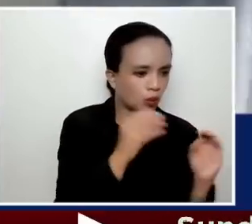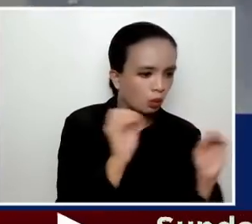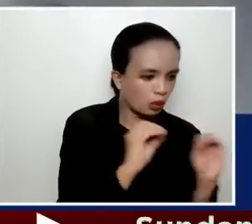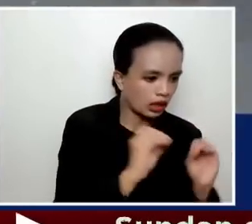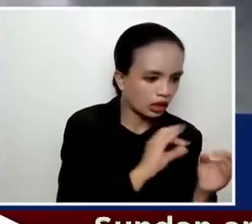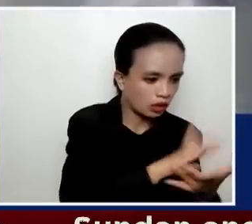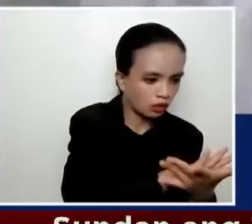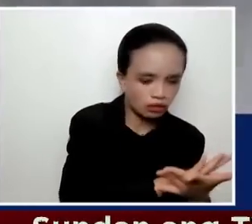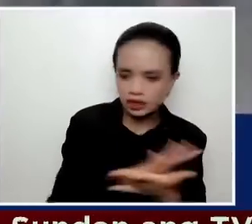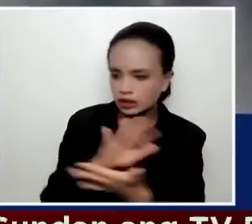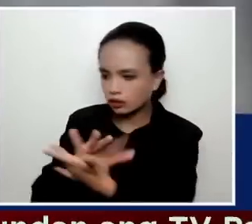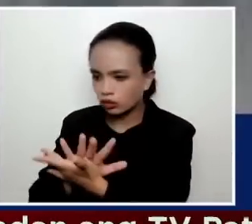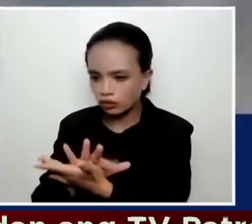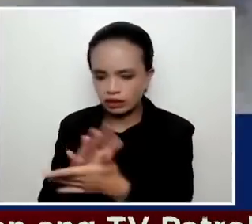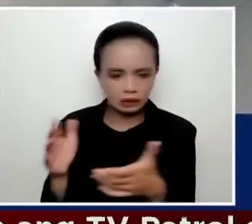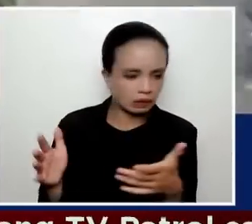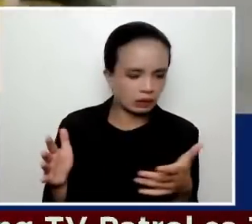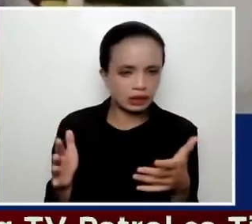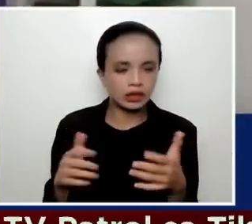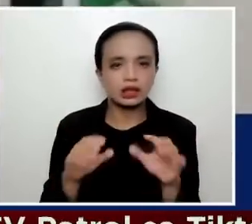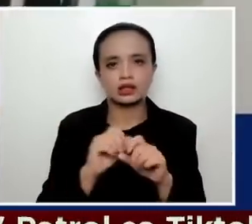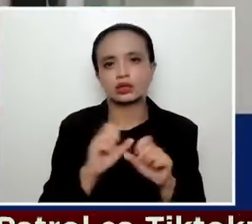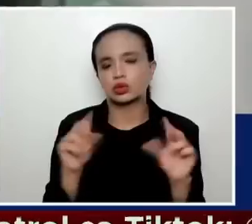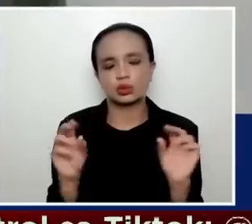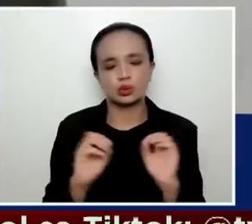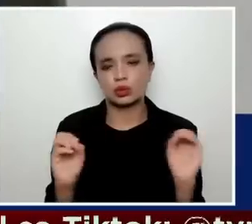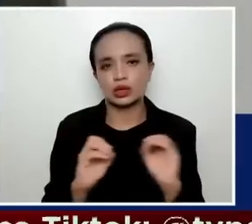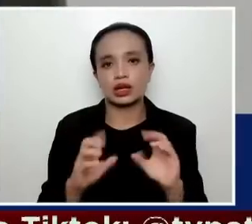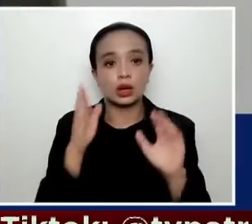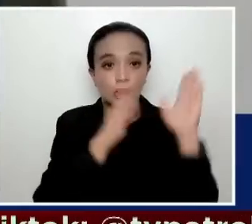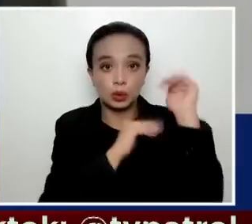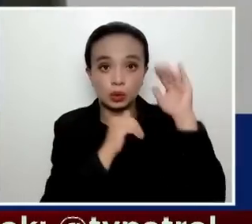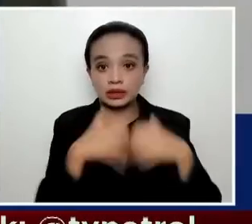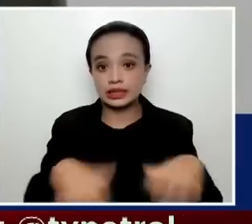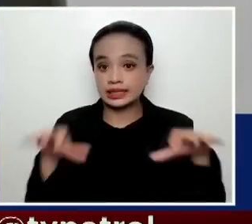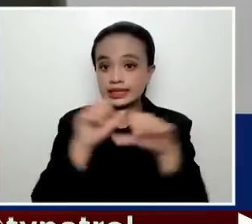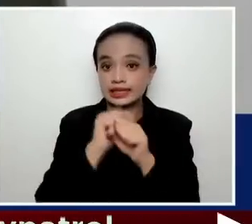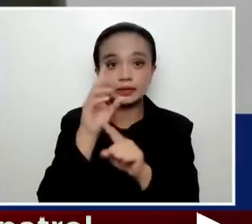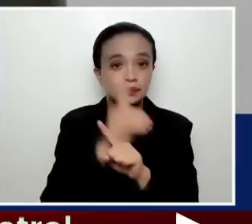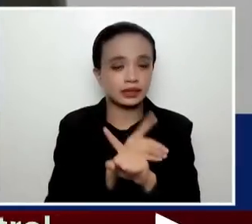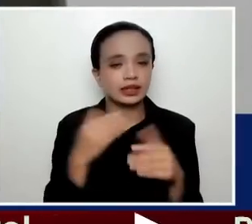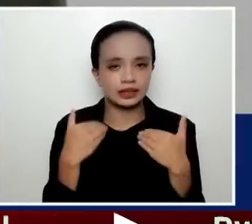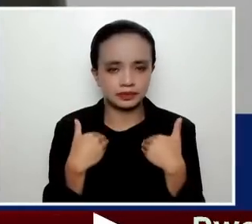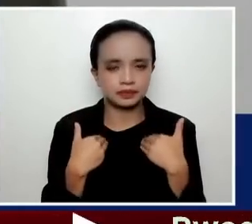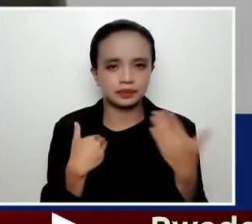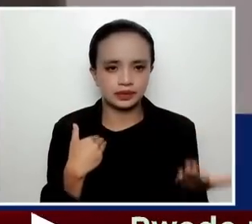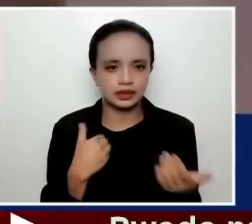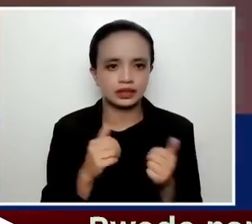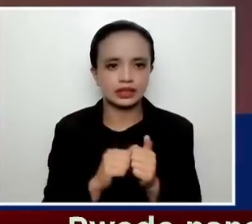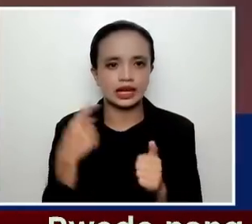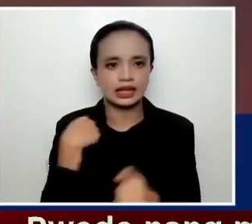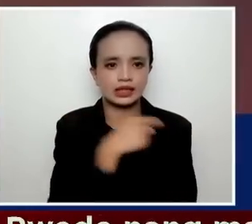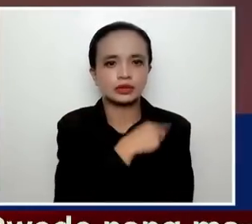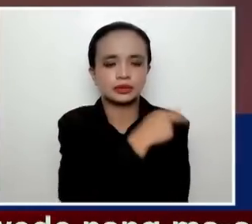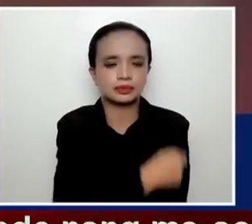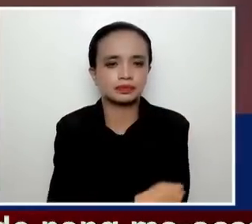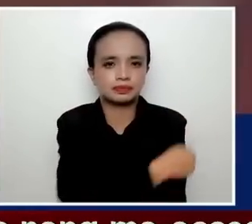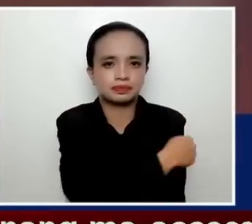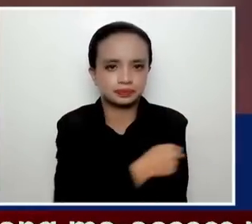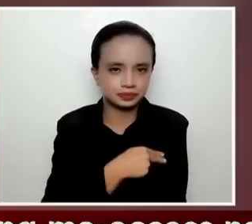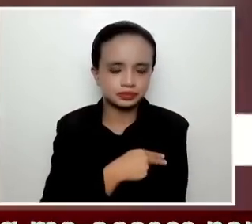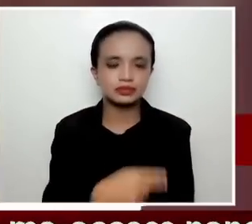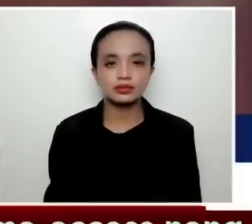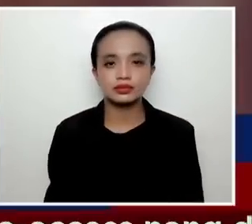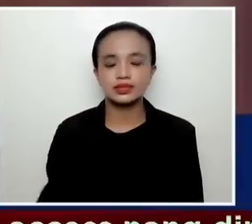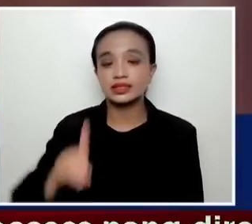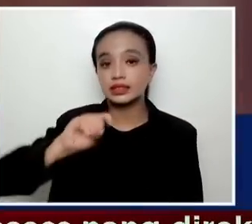slow integration, hopefully towards the end of the year, we've already integrated this among our hospitals. Hinihikayat naman ng